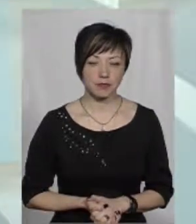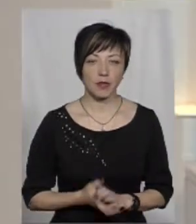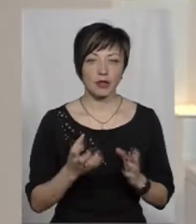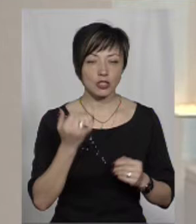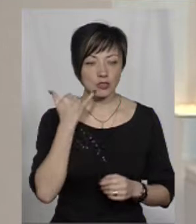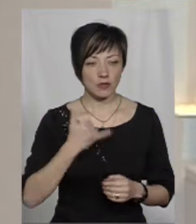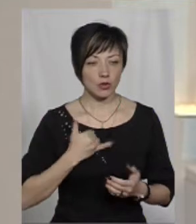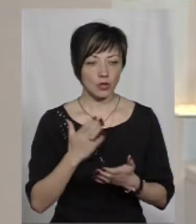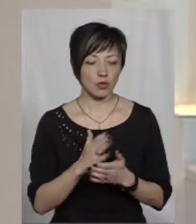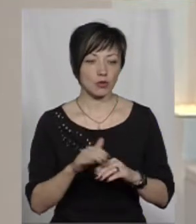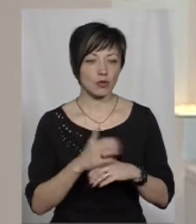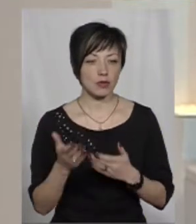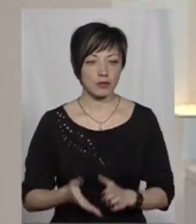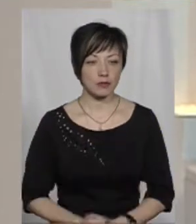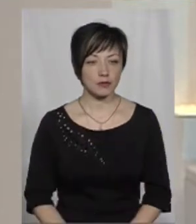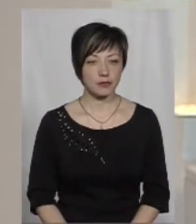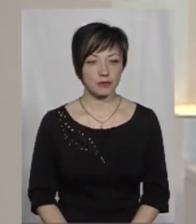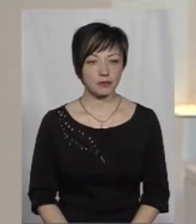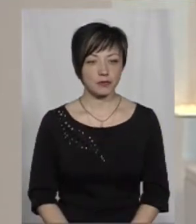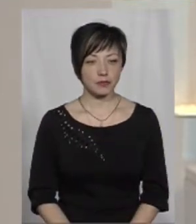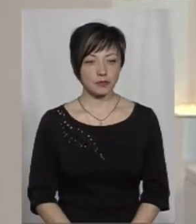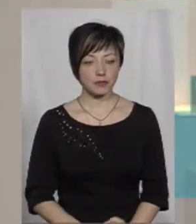Ще у нас є один дзвінок, прошу.